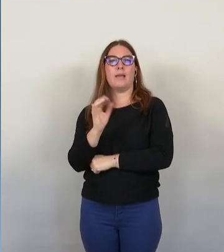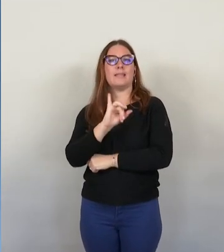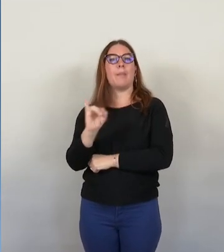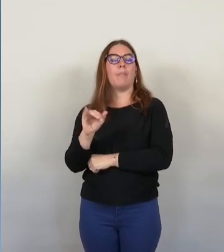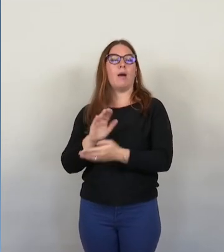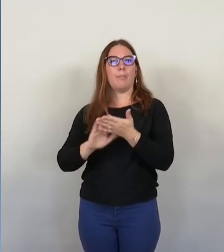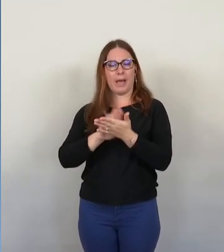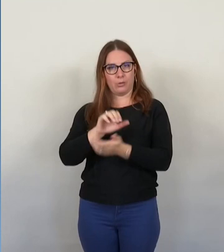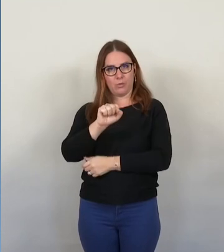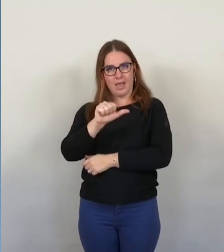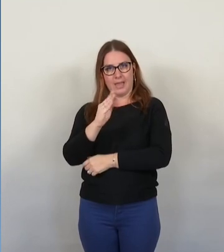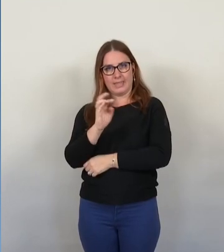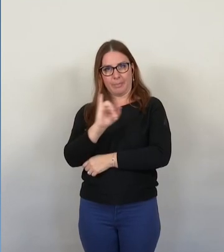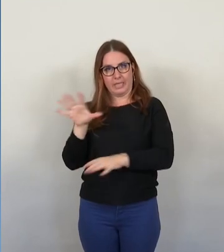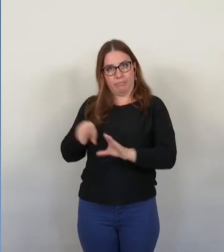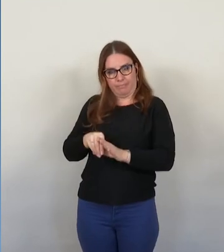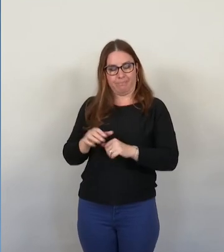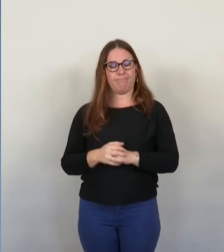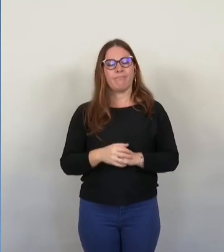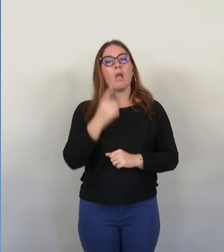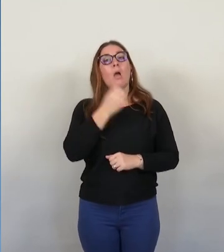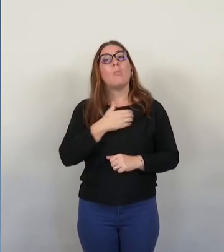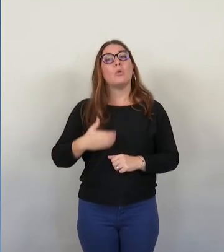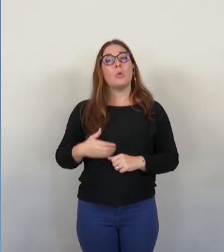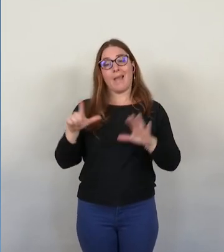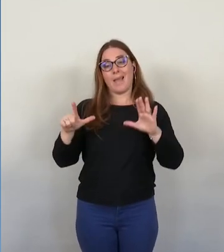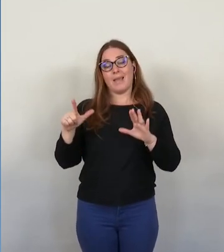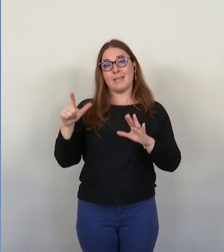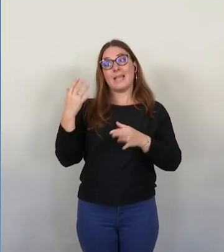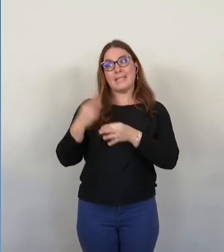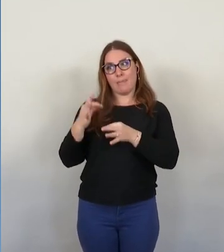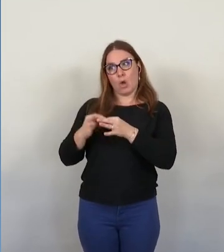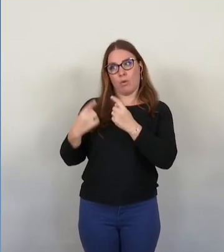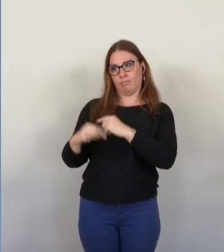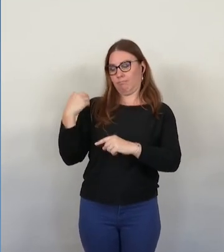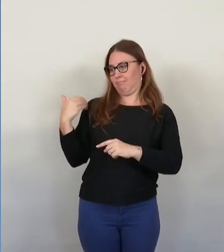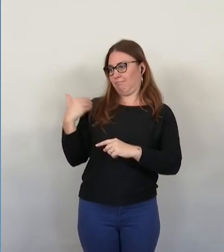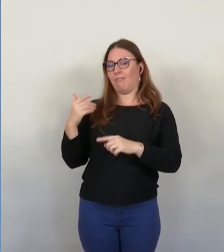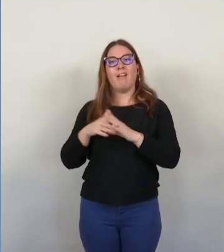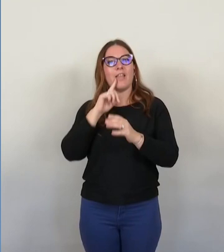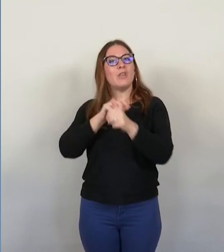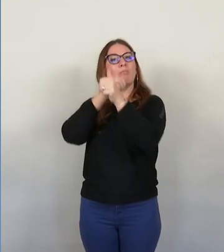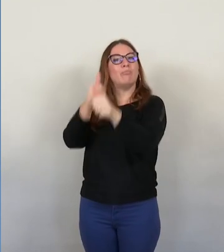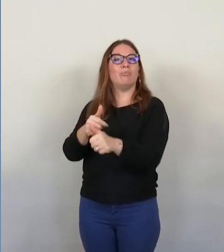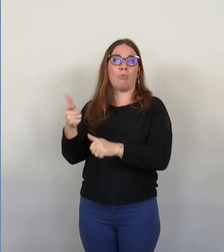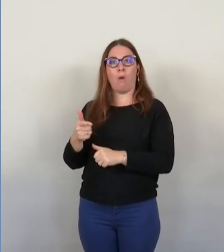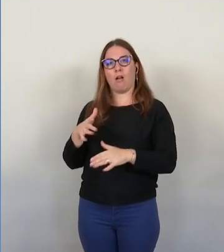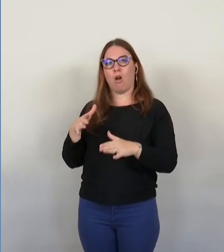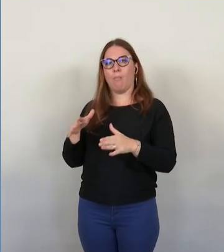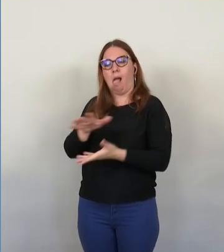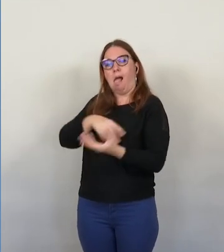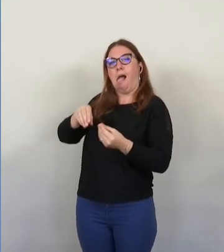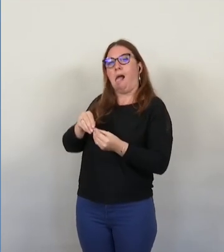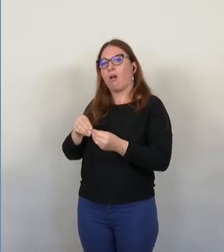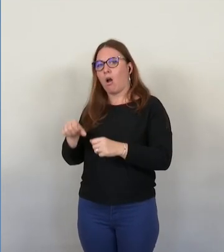groupe Monsieur le Maire le 7 septembre dernier lendemain de votre condamnation pour délit de favoritisme le groupe gdes a fait part d'un courrier à